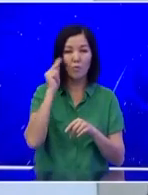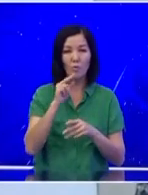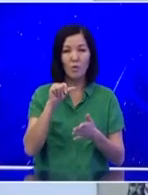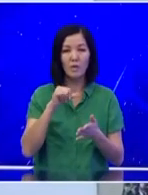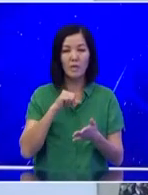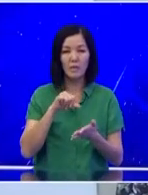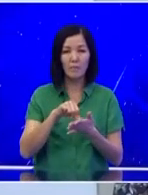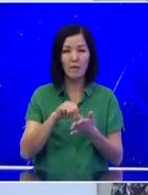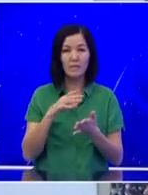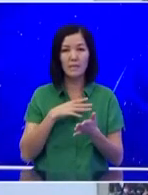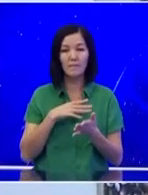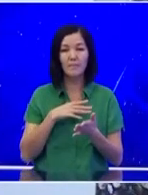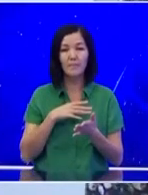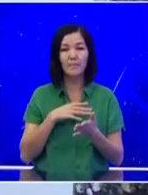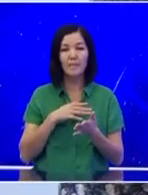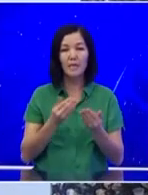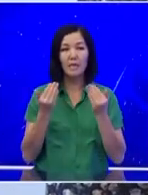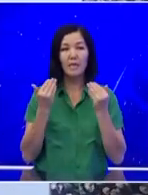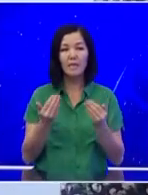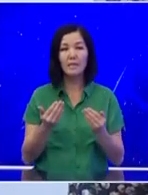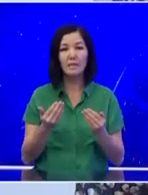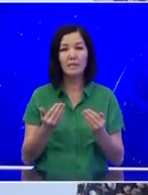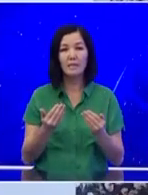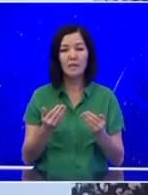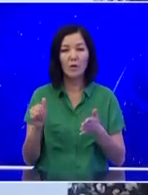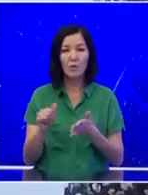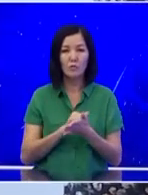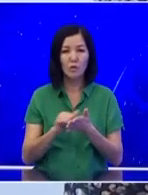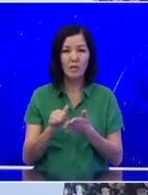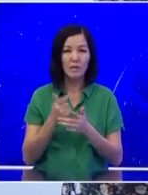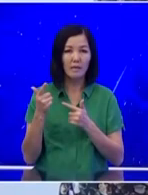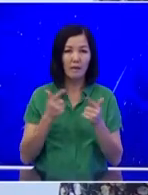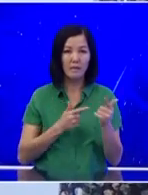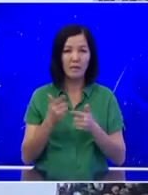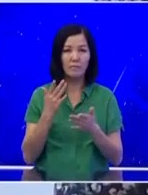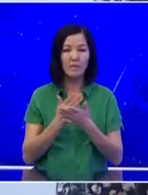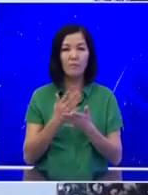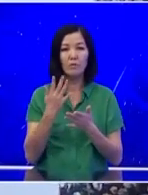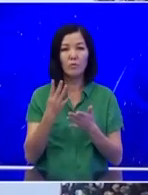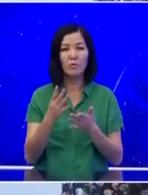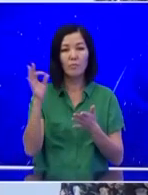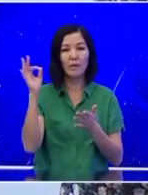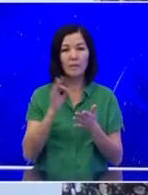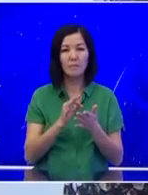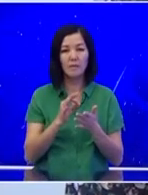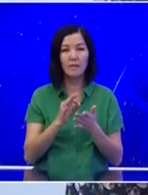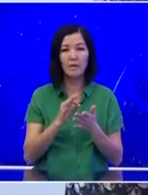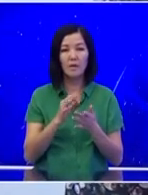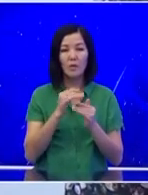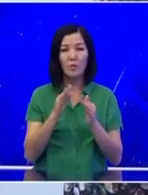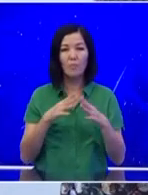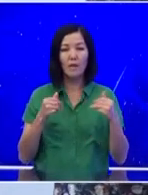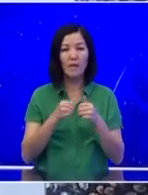алла берсе. Енді соның документтерін өткізіп жатырмын. Соның 4%-бенен көп балалы ана ретінде